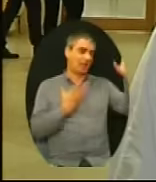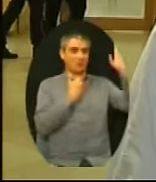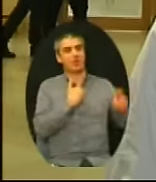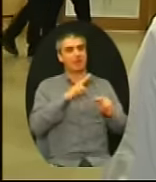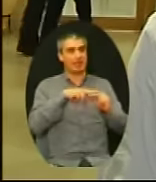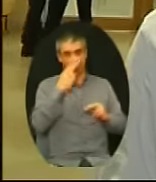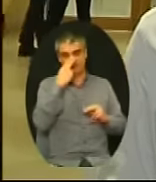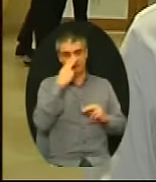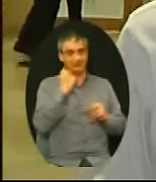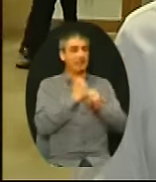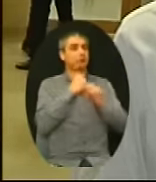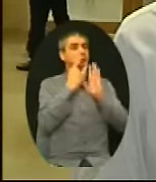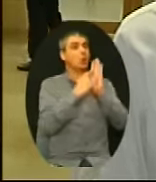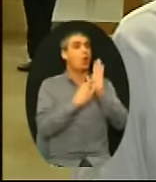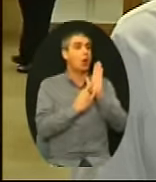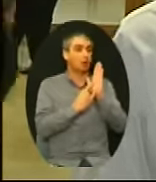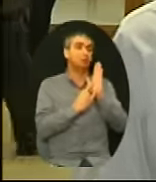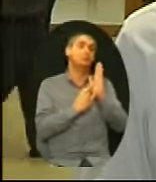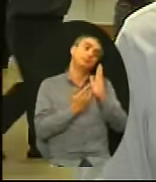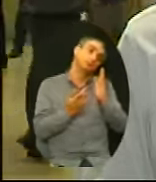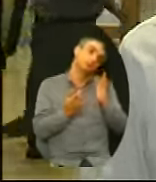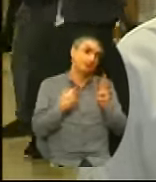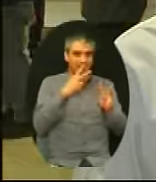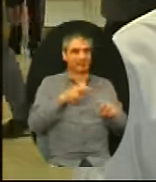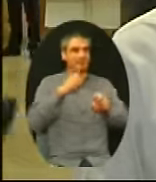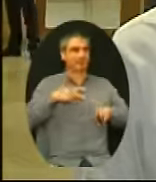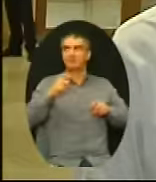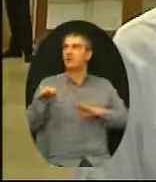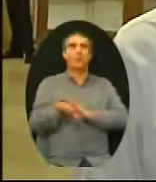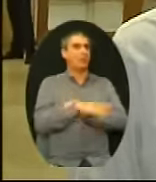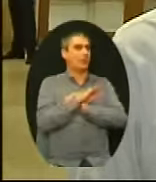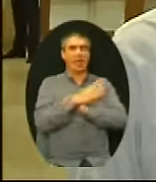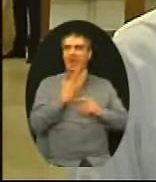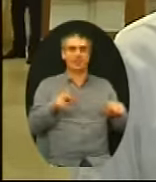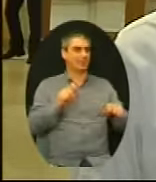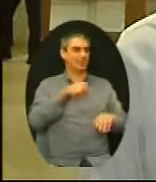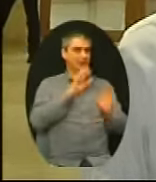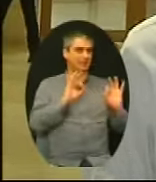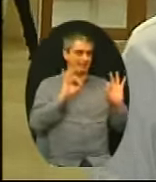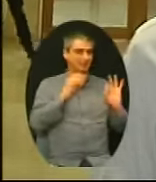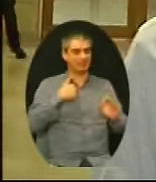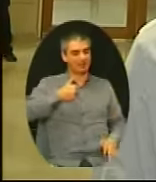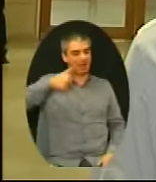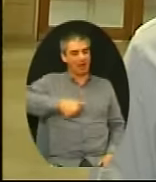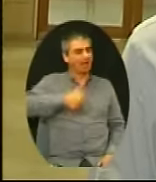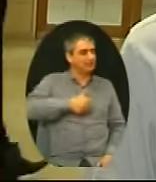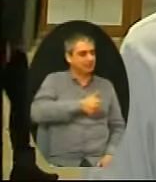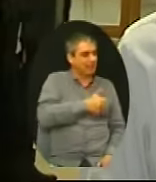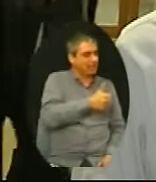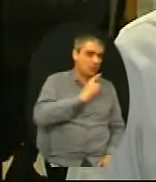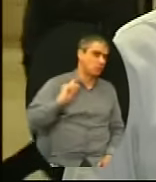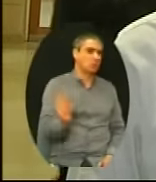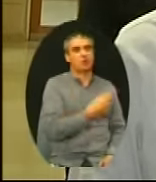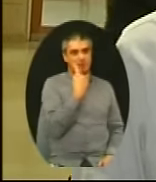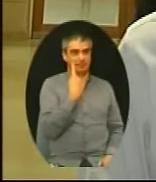אחרי שניסיתי להעביר חוק, פשוט ניצלתי את ההזדמנות שאין אף אחד במליאת הכנסת ולחצתי על כל הלחצנים של